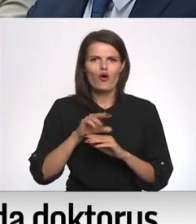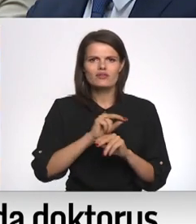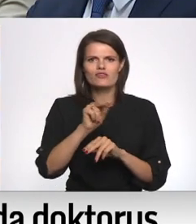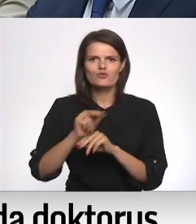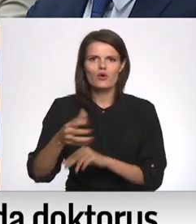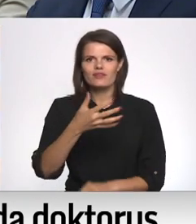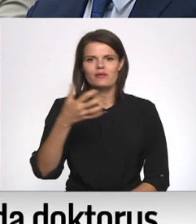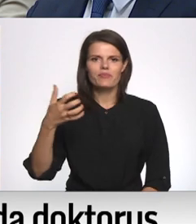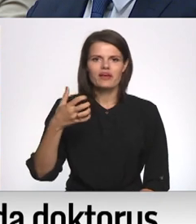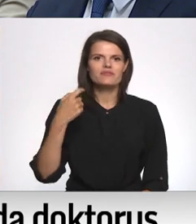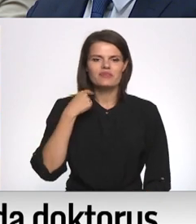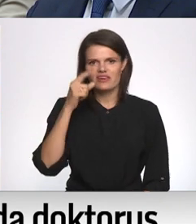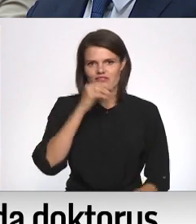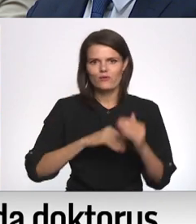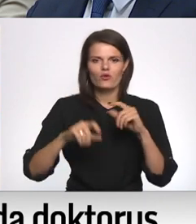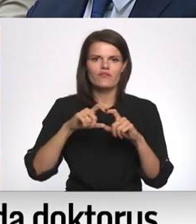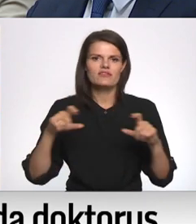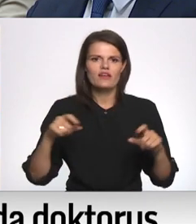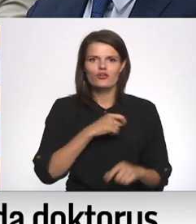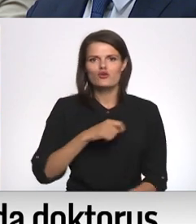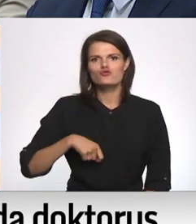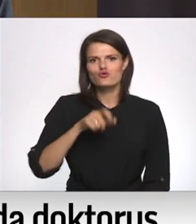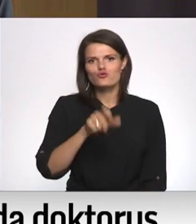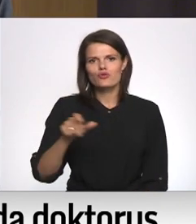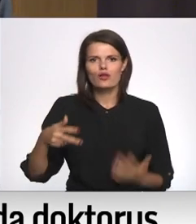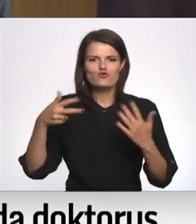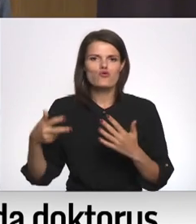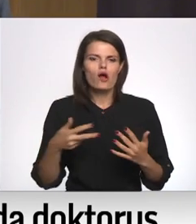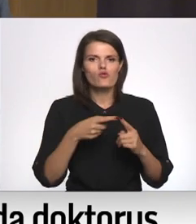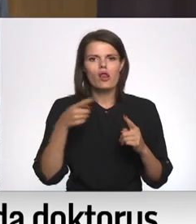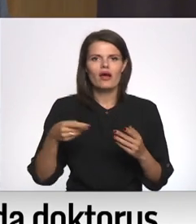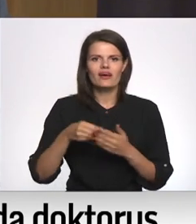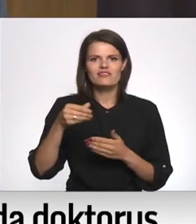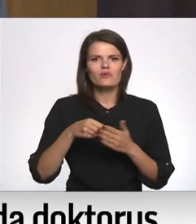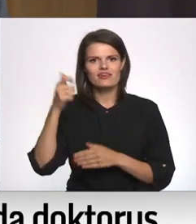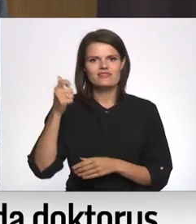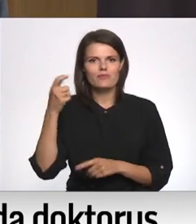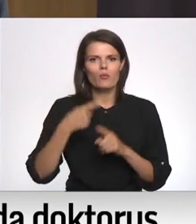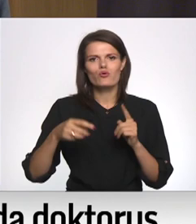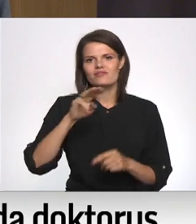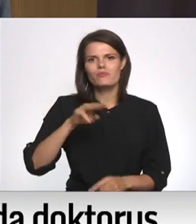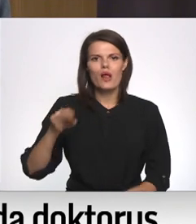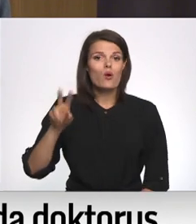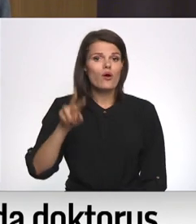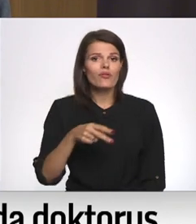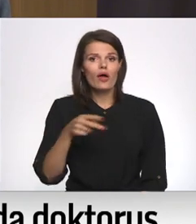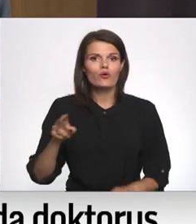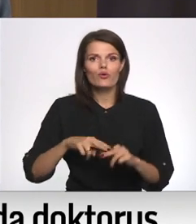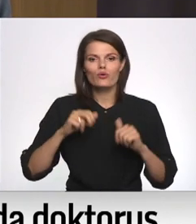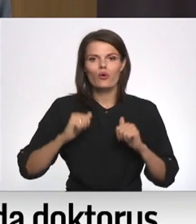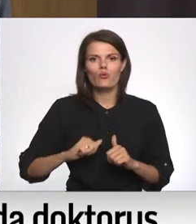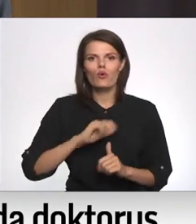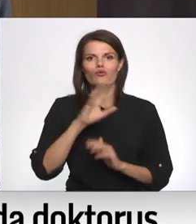gandrīz 500 Rīgas Stradiņa universitātes studentu, izmaksājot stipendijās vairāk nekā 500 000 eiro. Un goda